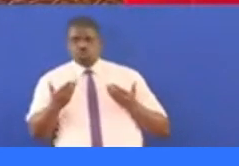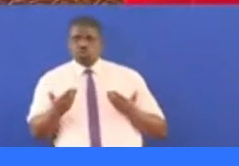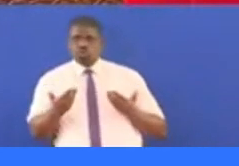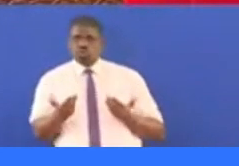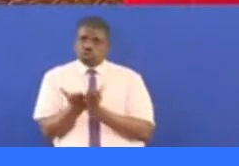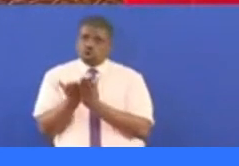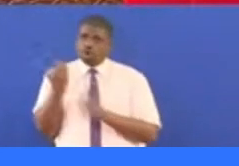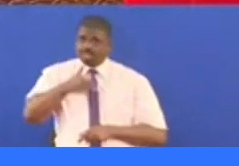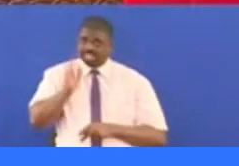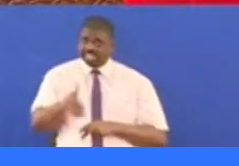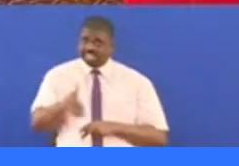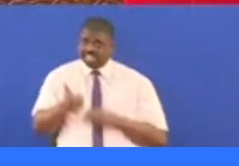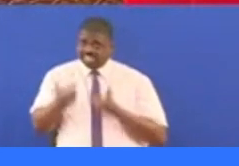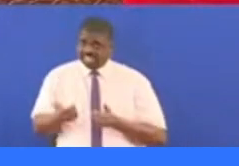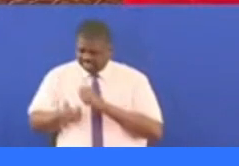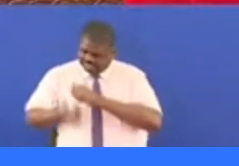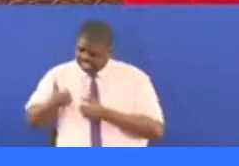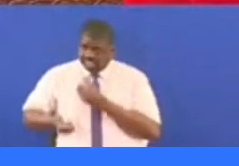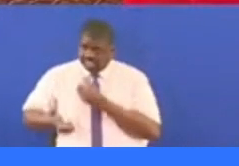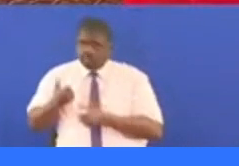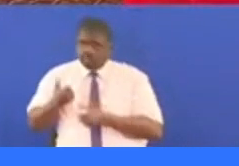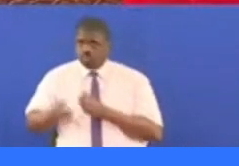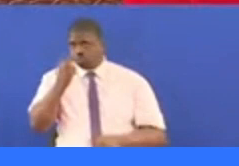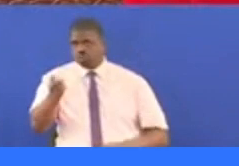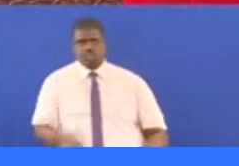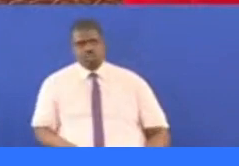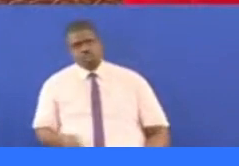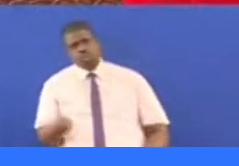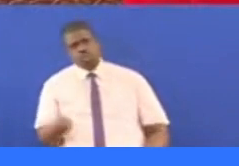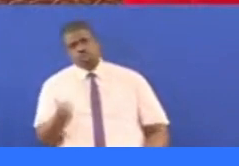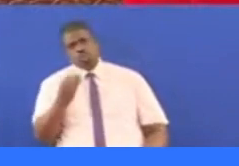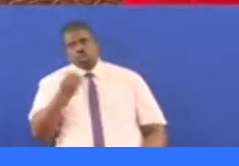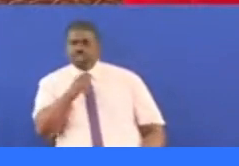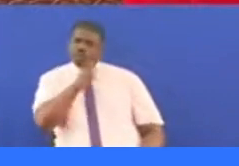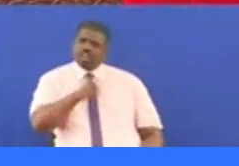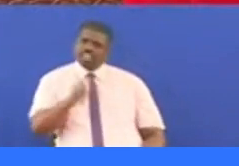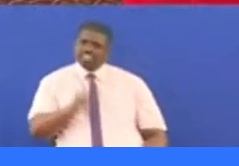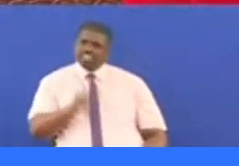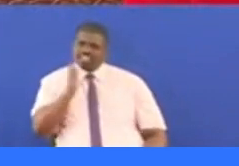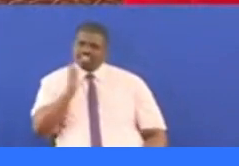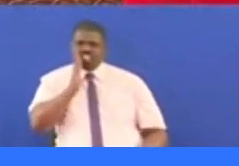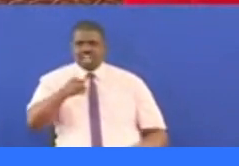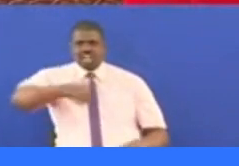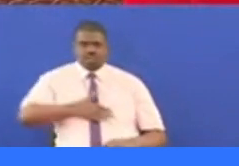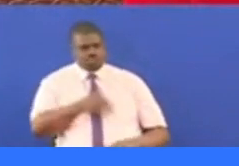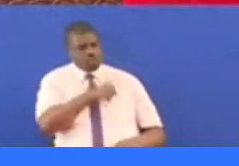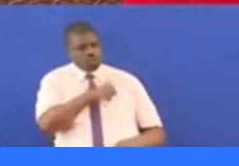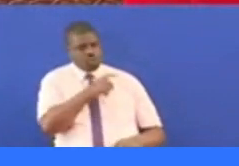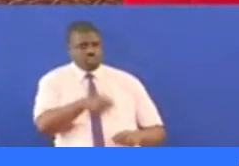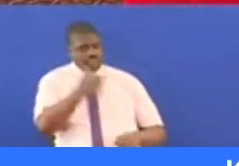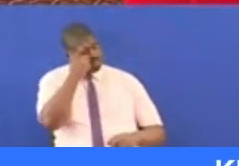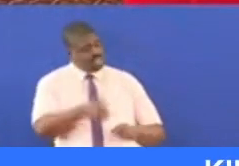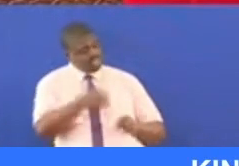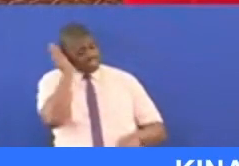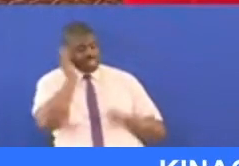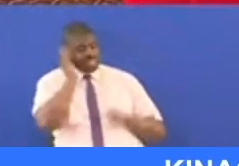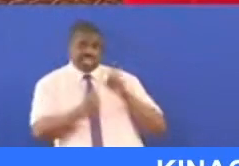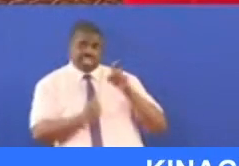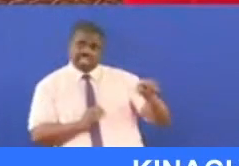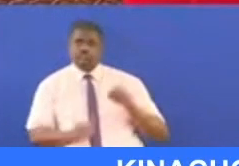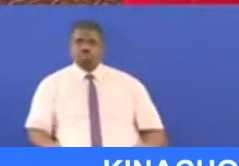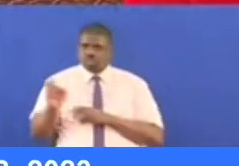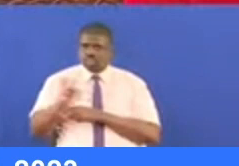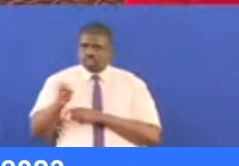ione changamoto hizi, zinaumiza wananchi. Vijana wetu wanaanza kukosa imani na serikali yao kwa sababu ya matukio kama haya.